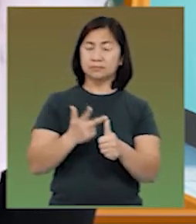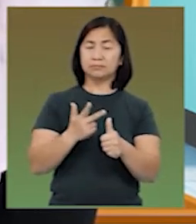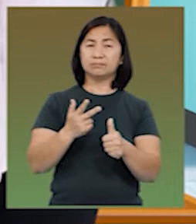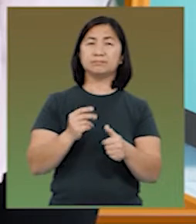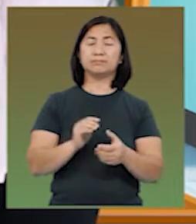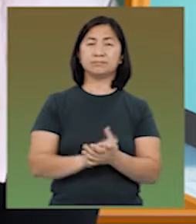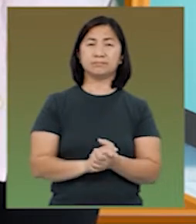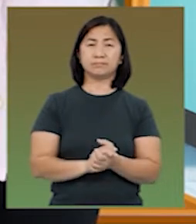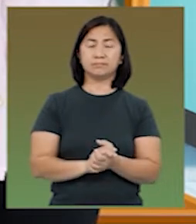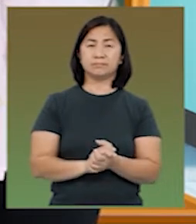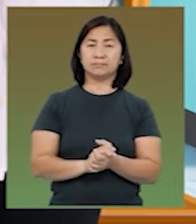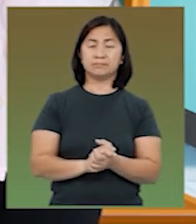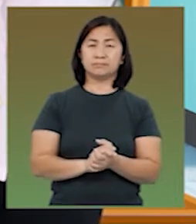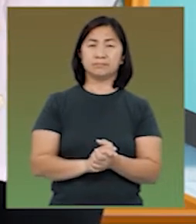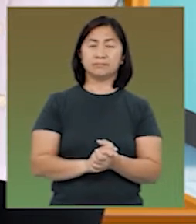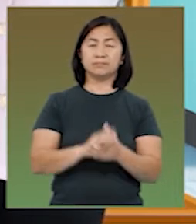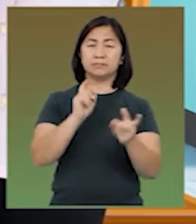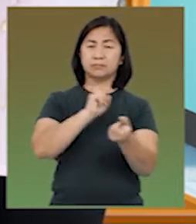Para sa ikatlong bilang,